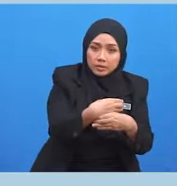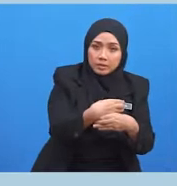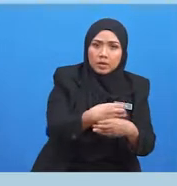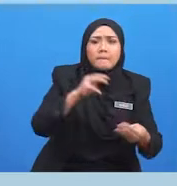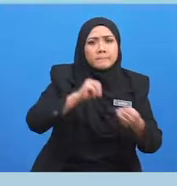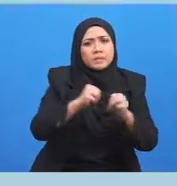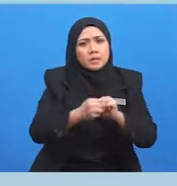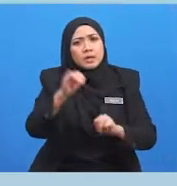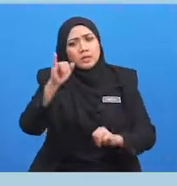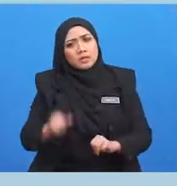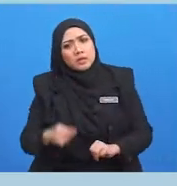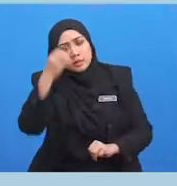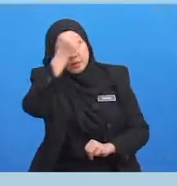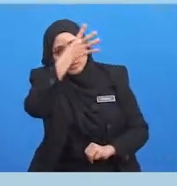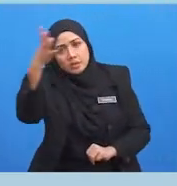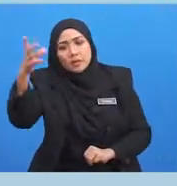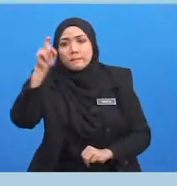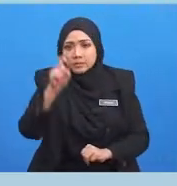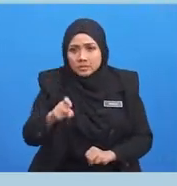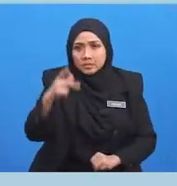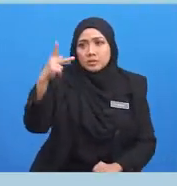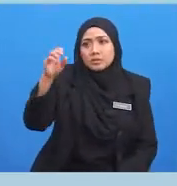ingin dinyatakan mestilah berkonsep